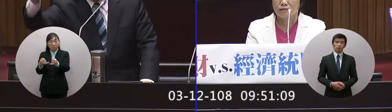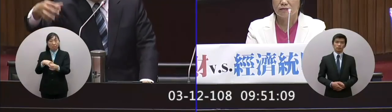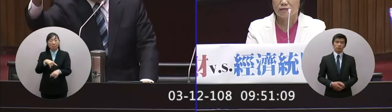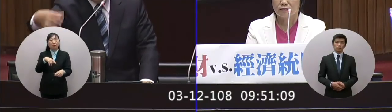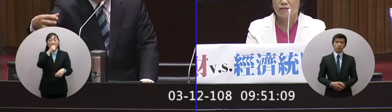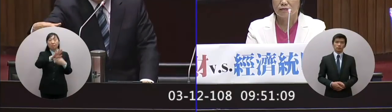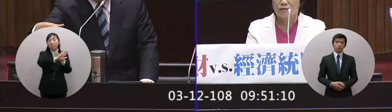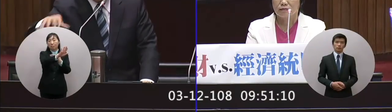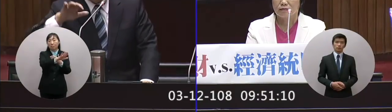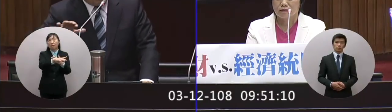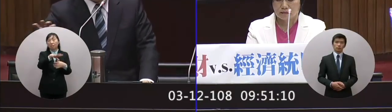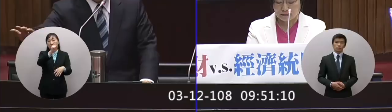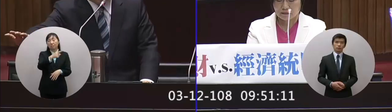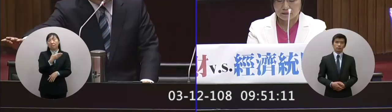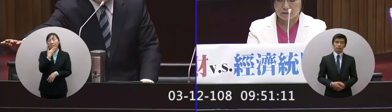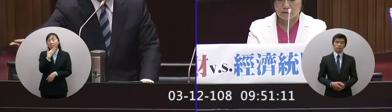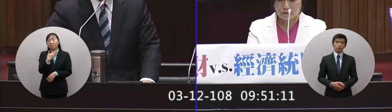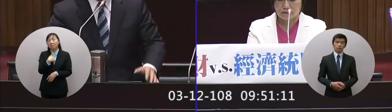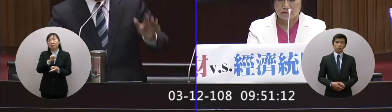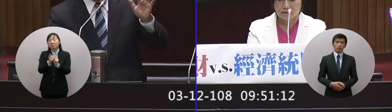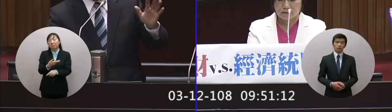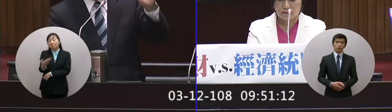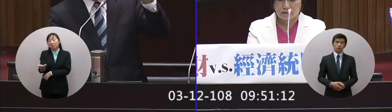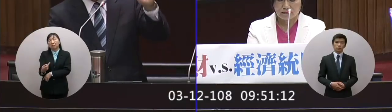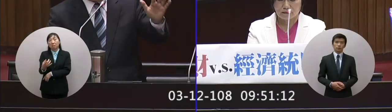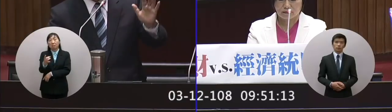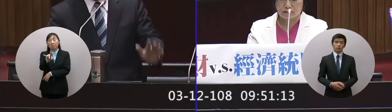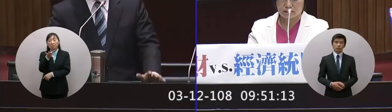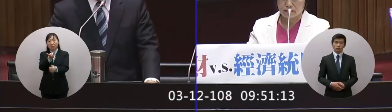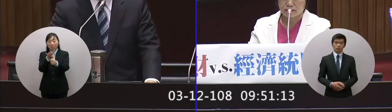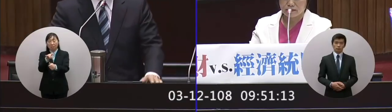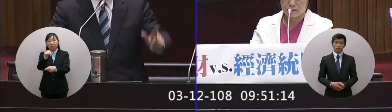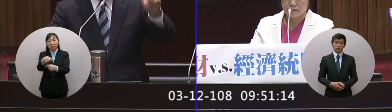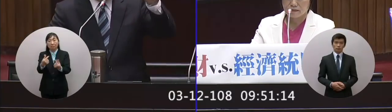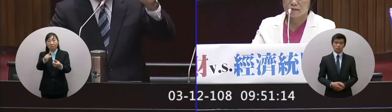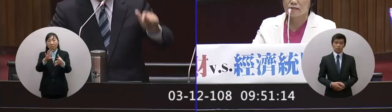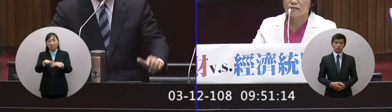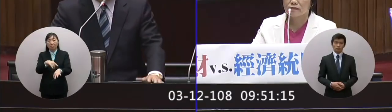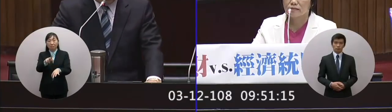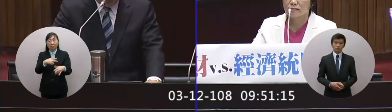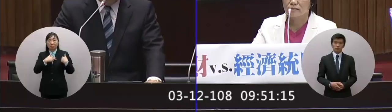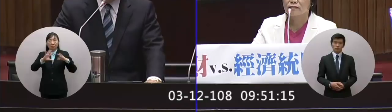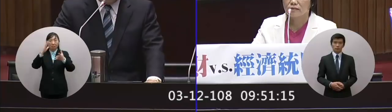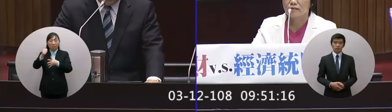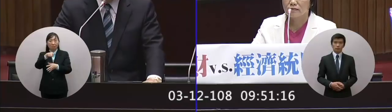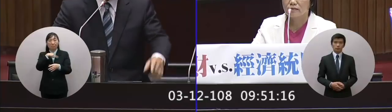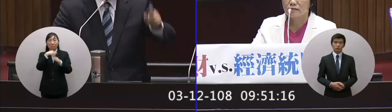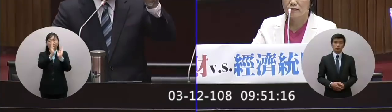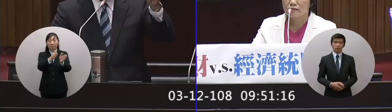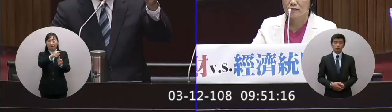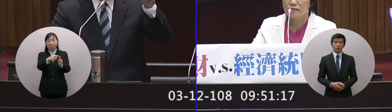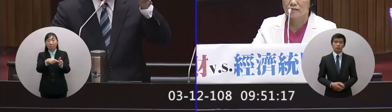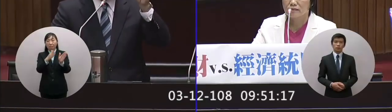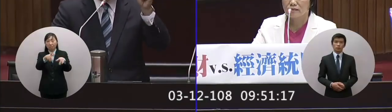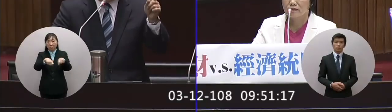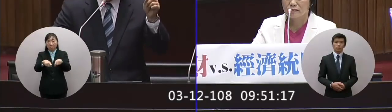部用利益全面覆盖，所以蔡总统才会提出7点对应方案。